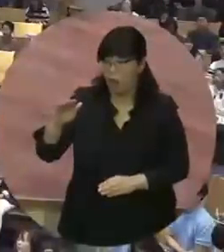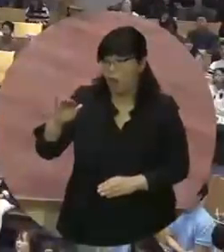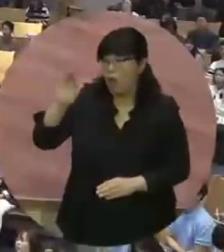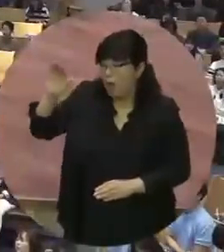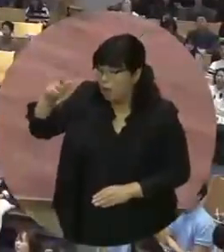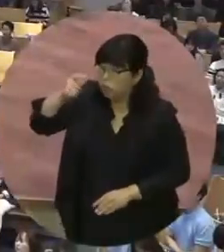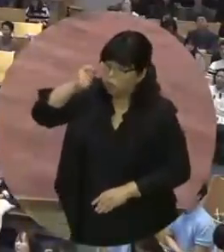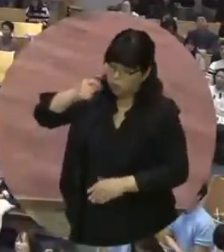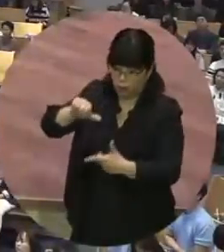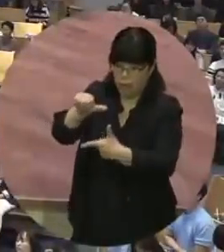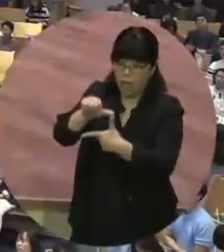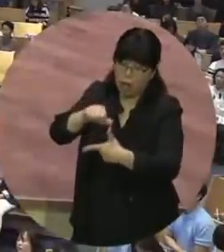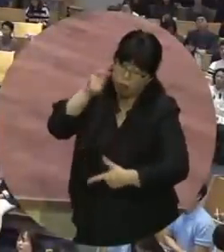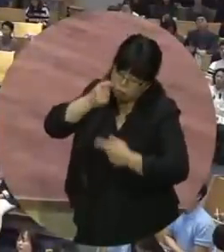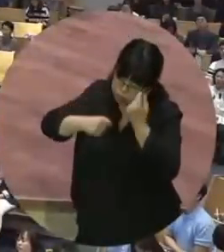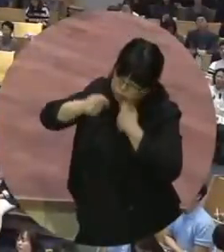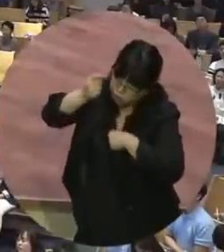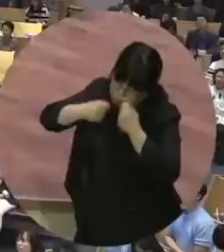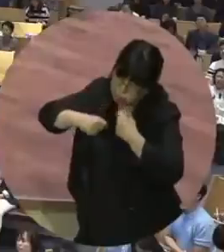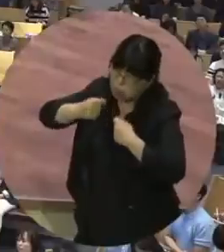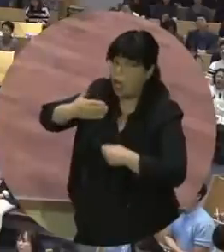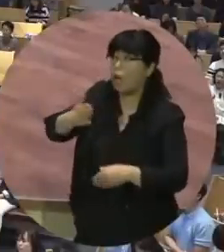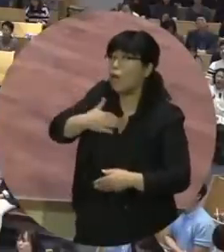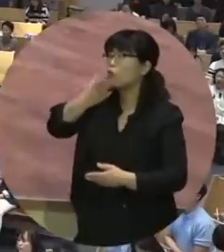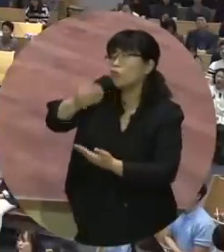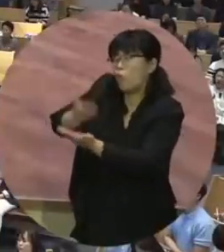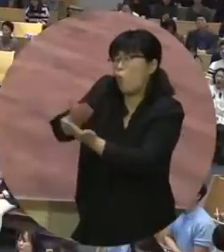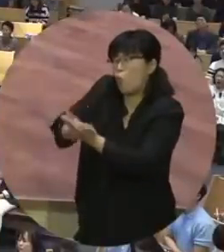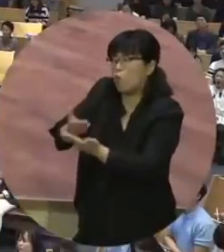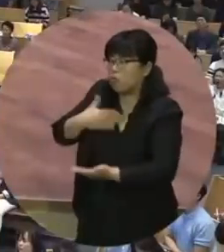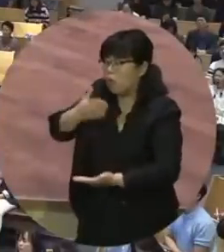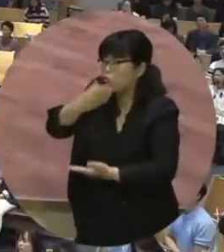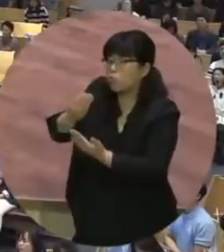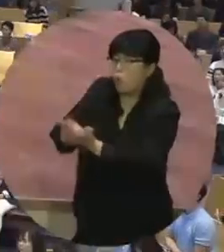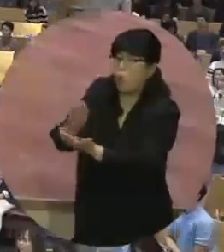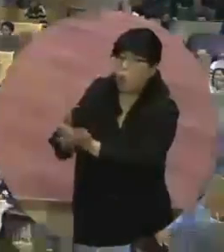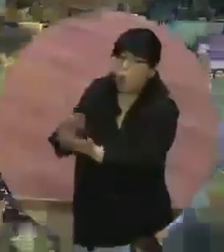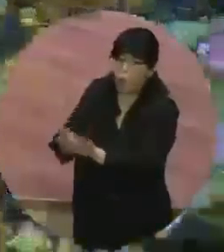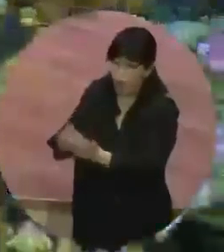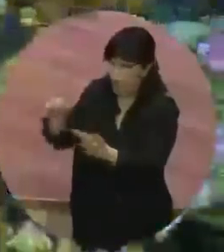아버지여 내게 축복하소서 내게도 그리하소서.